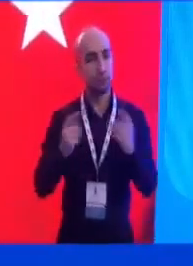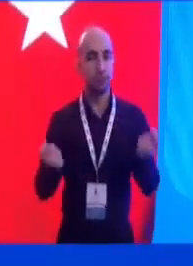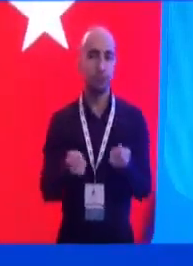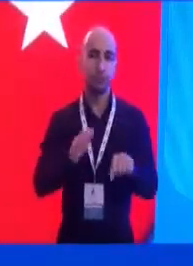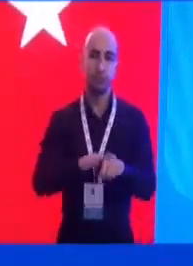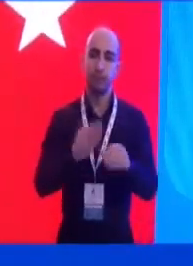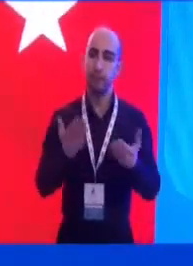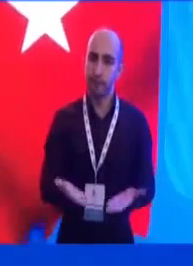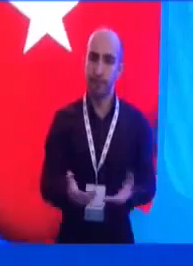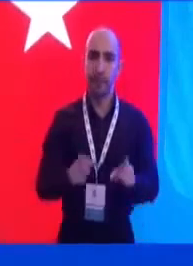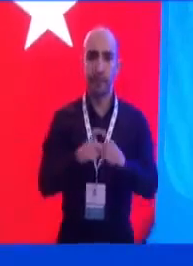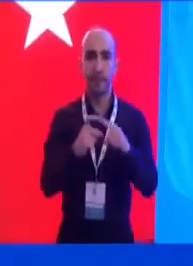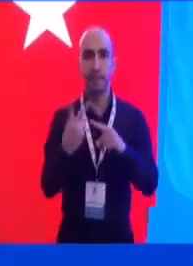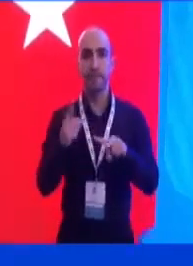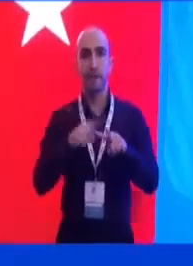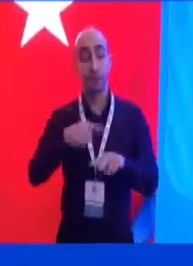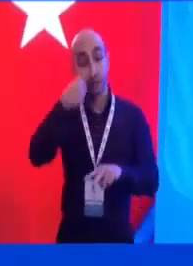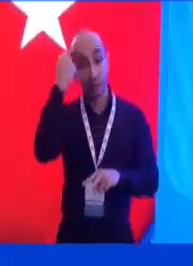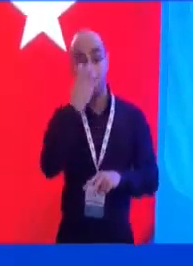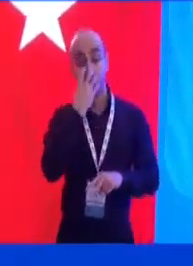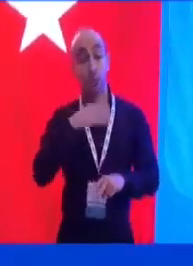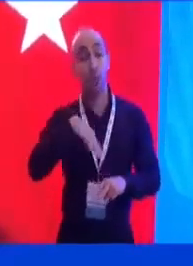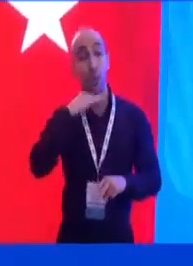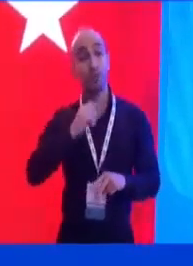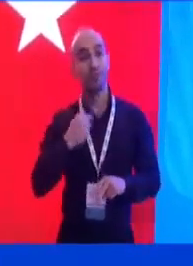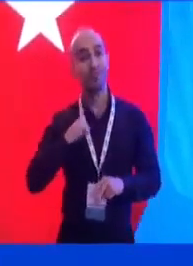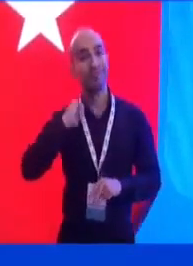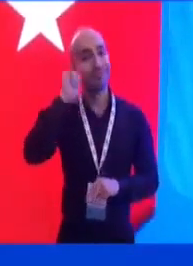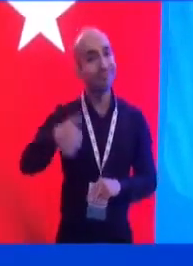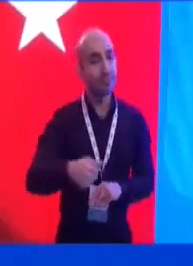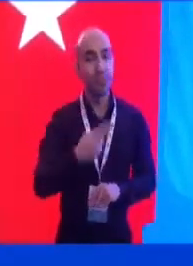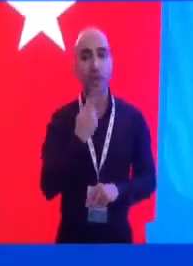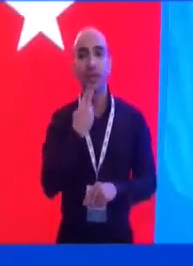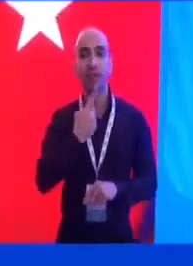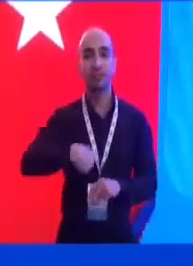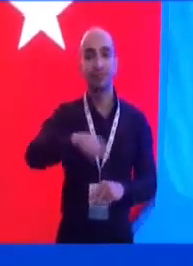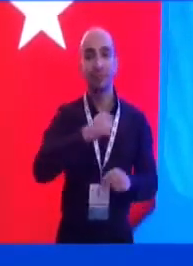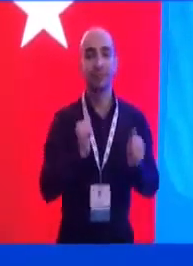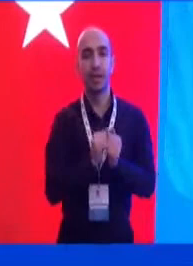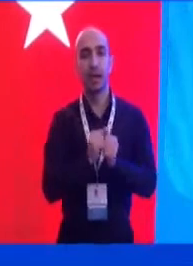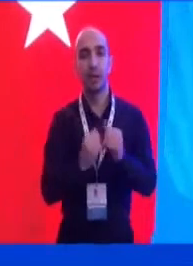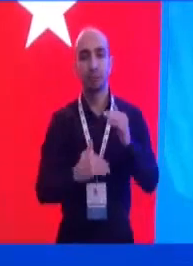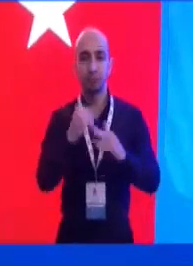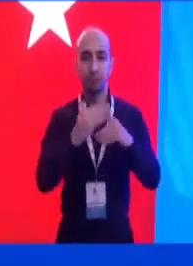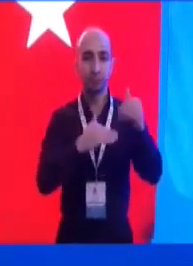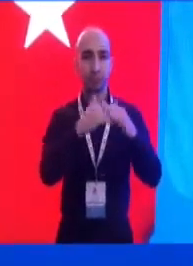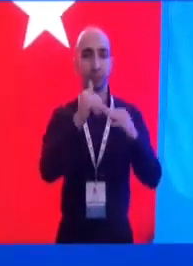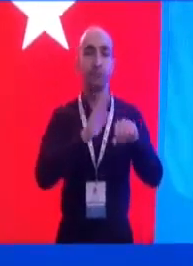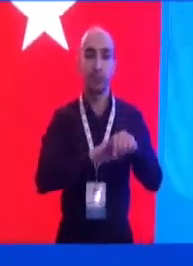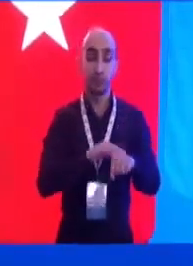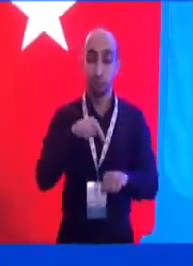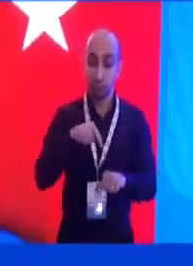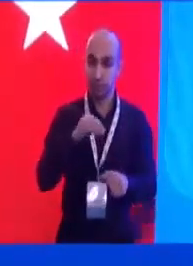Deva Partisi umut dolu yarınları kadınlarla birlikte inşa edecek. Bu nedenle bir kere